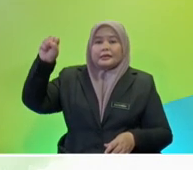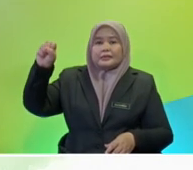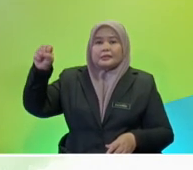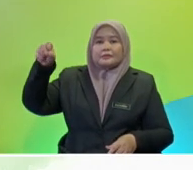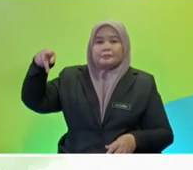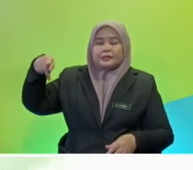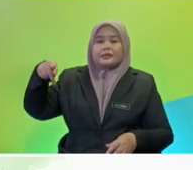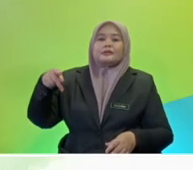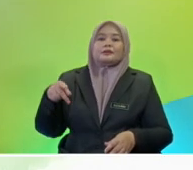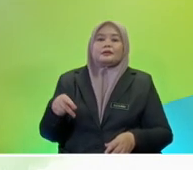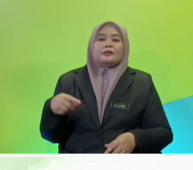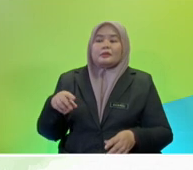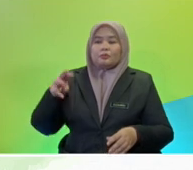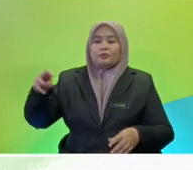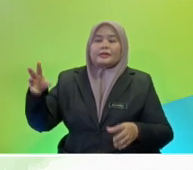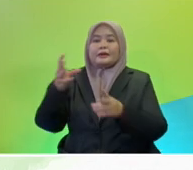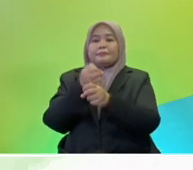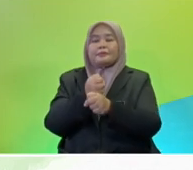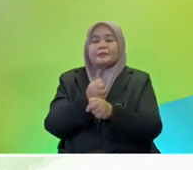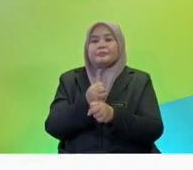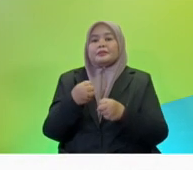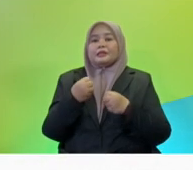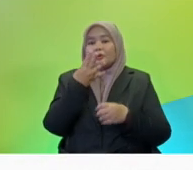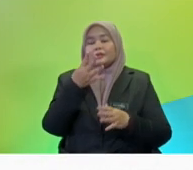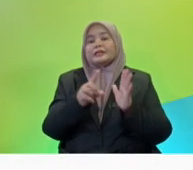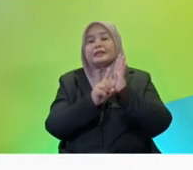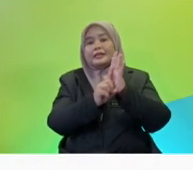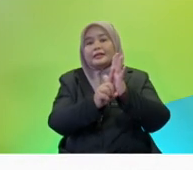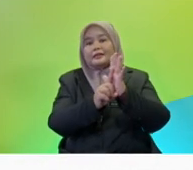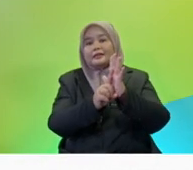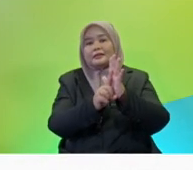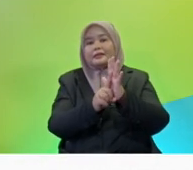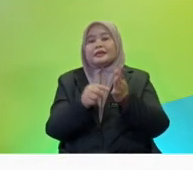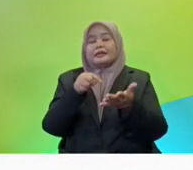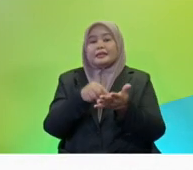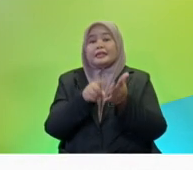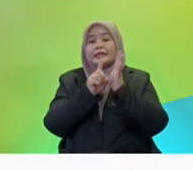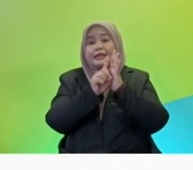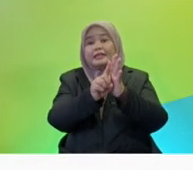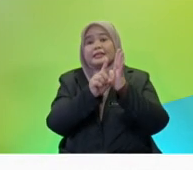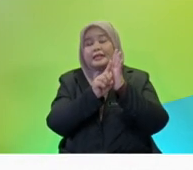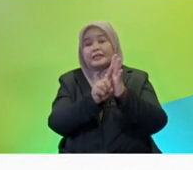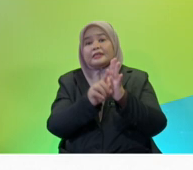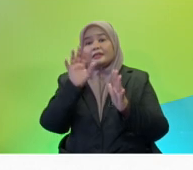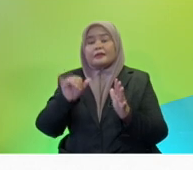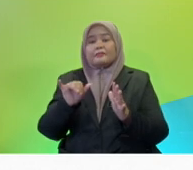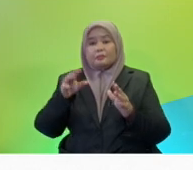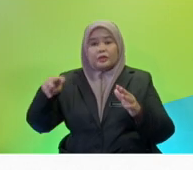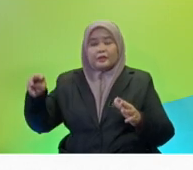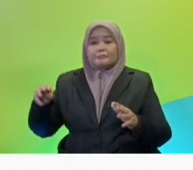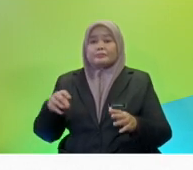yang pertama yaitu murid dapat menyatakan dalil Oke ini adalah dalil-dalil yang perlu murid